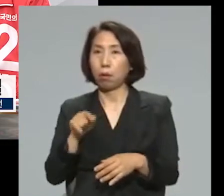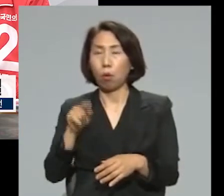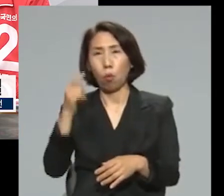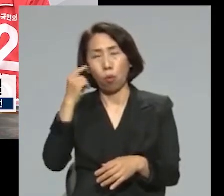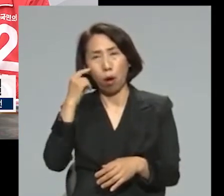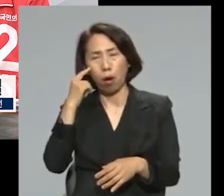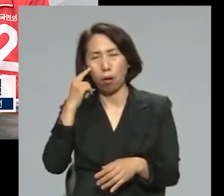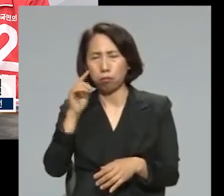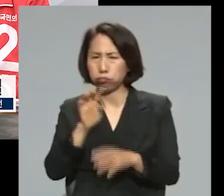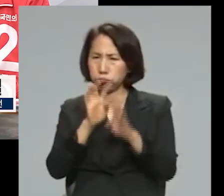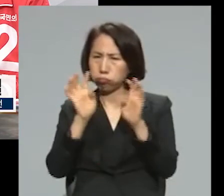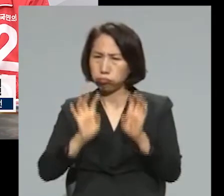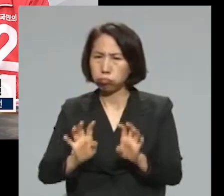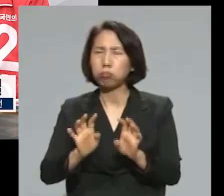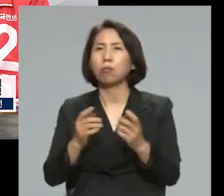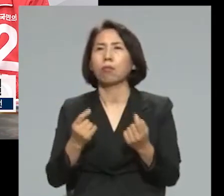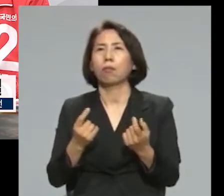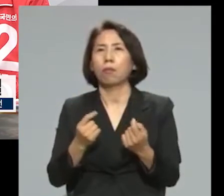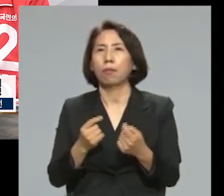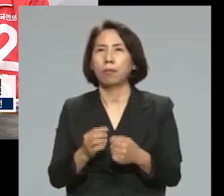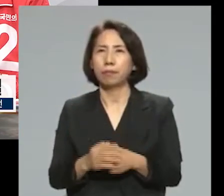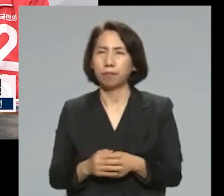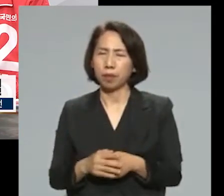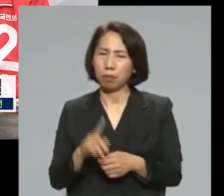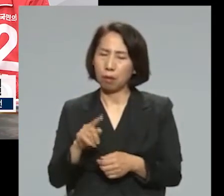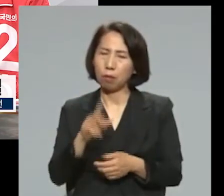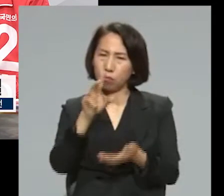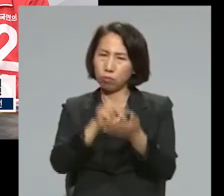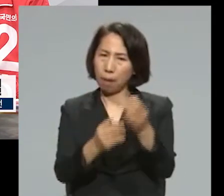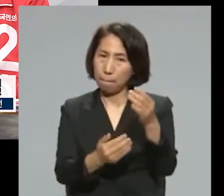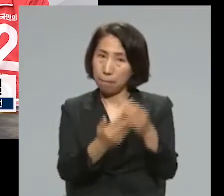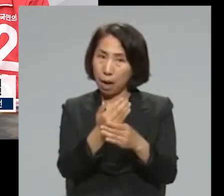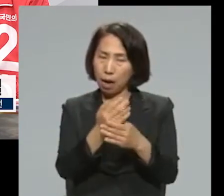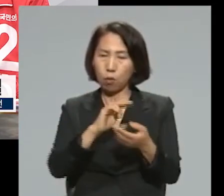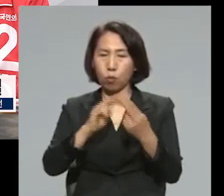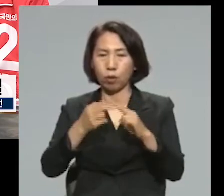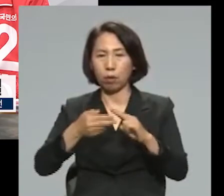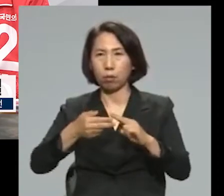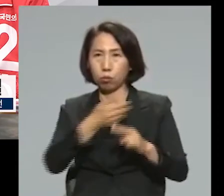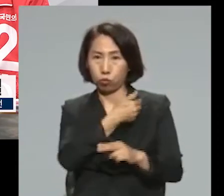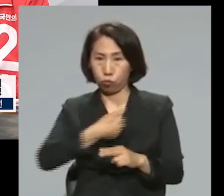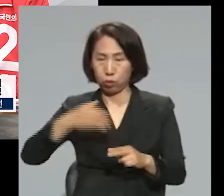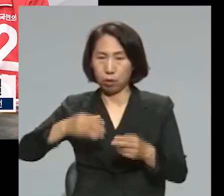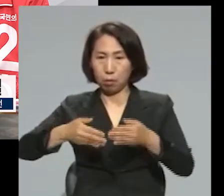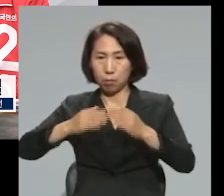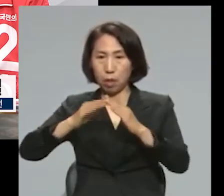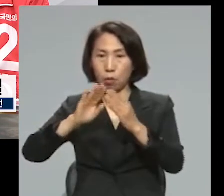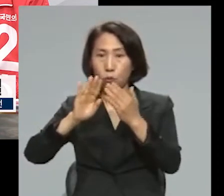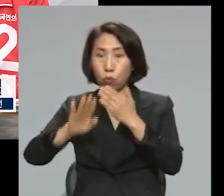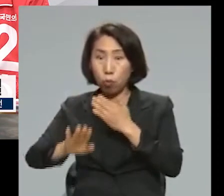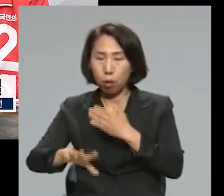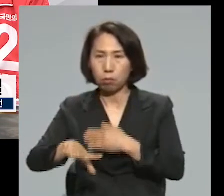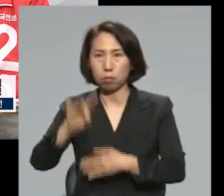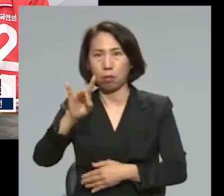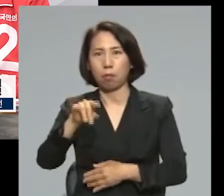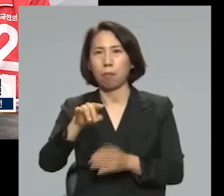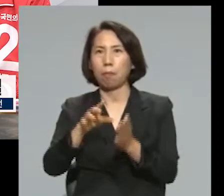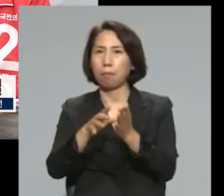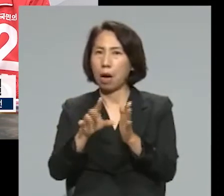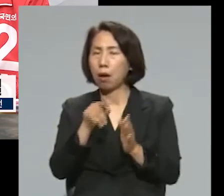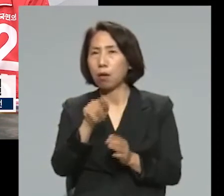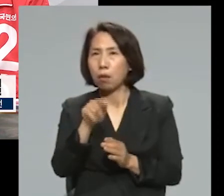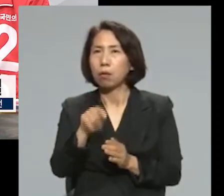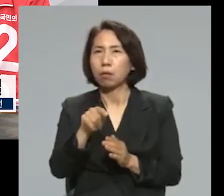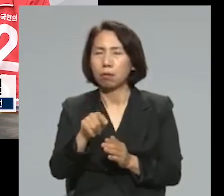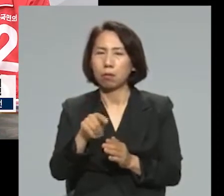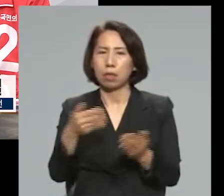풀리지 않습니다. 그러한 일은 고령군청이 생긴 유사 이래 처음 있었던 아주 큰 일이었습니다. 그때 일이 너무